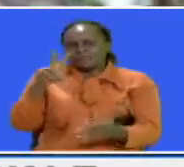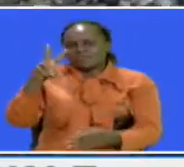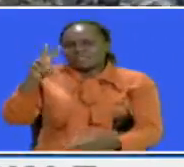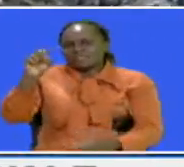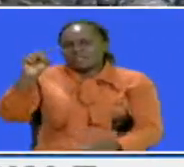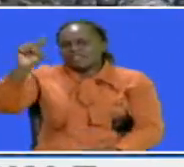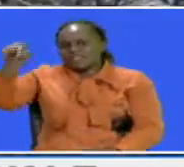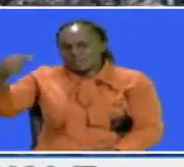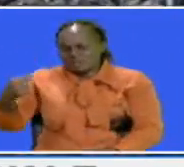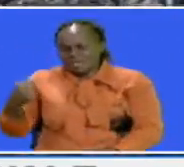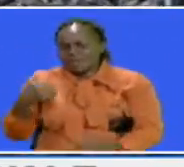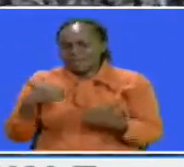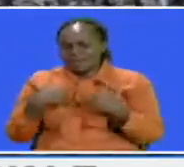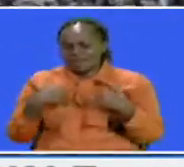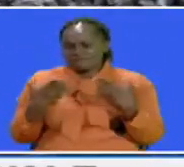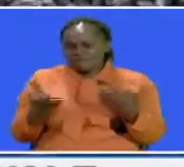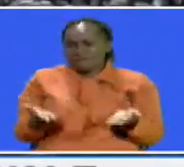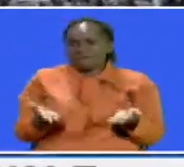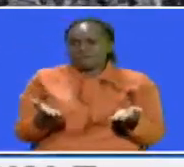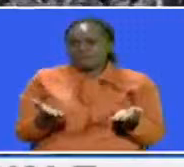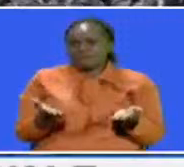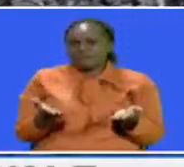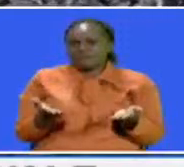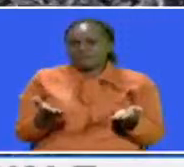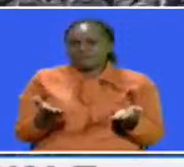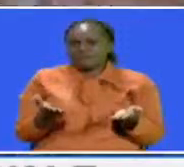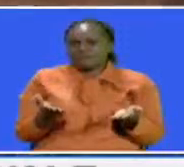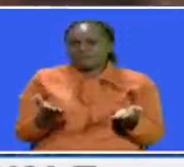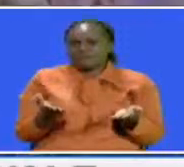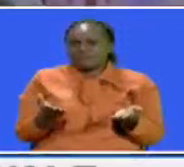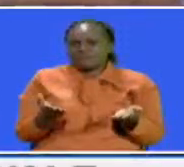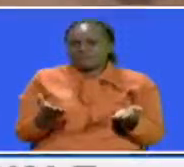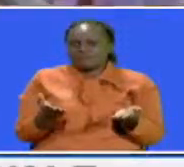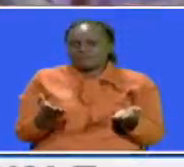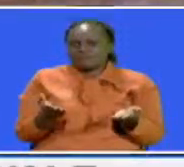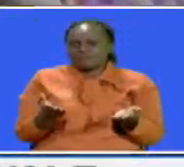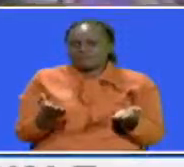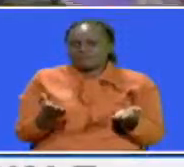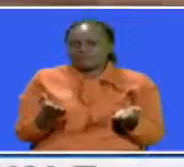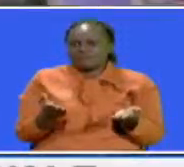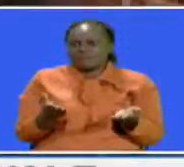25,000. Mambo ni kuelewana. Unajua hata nitaki kula.